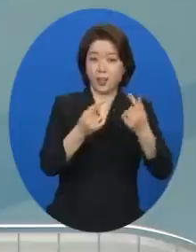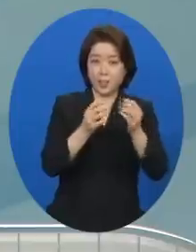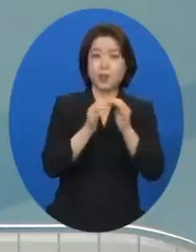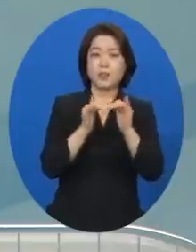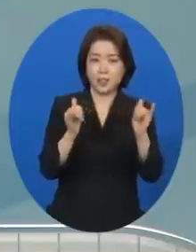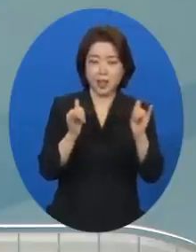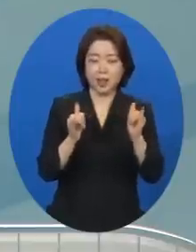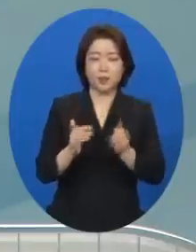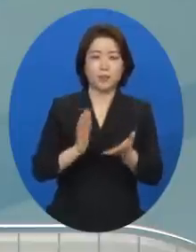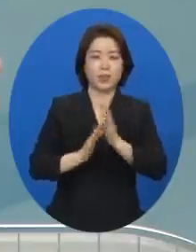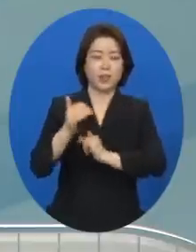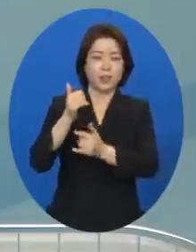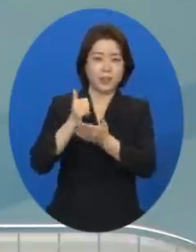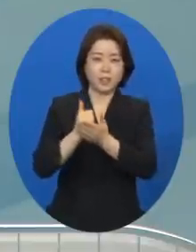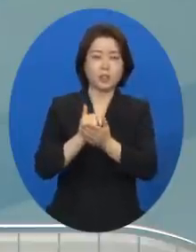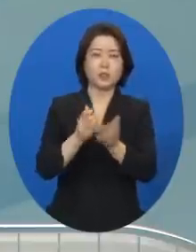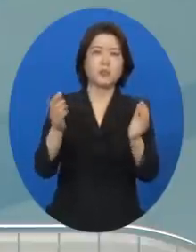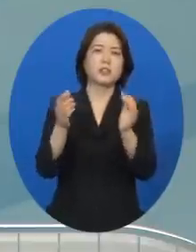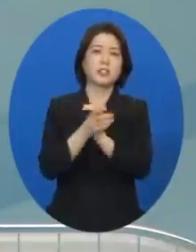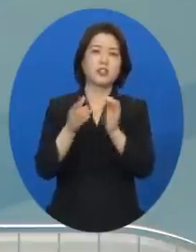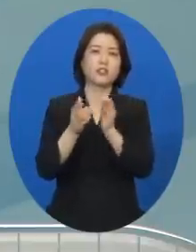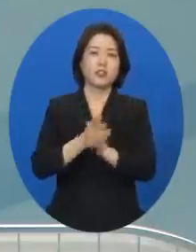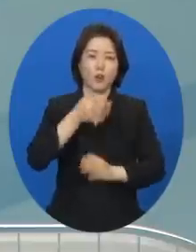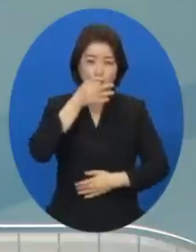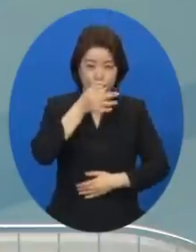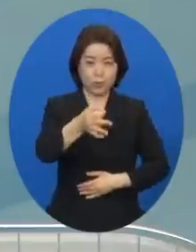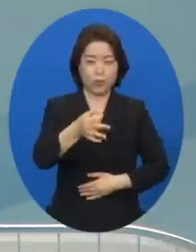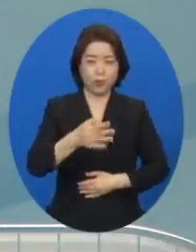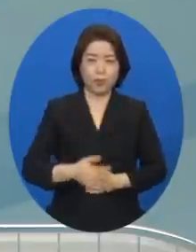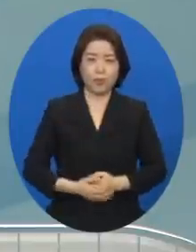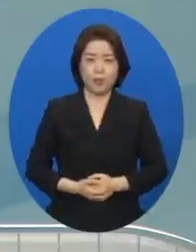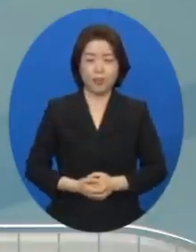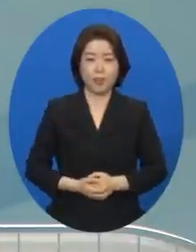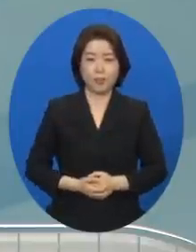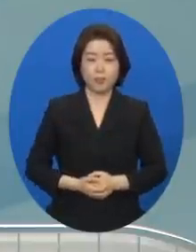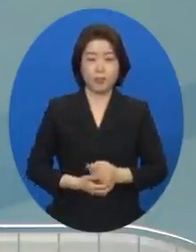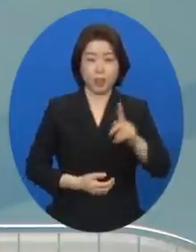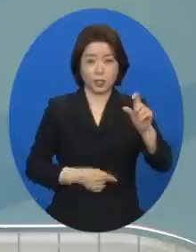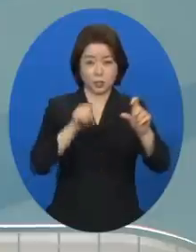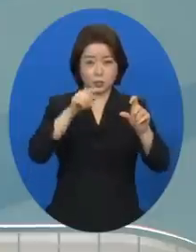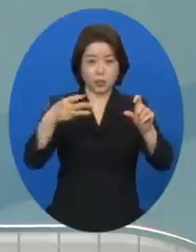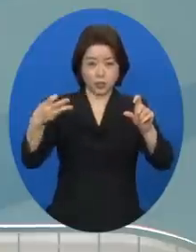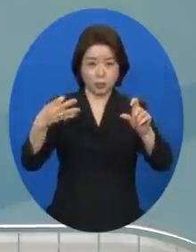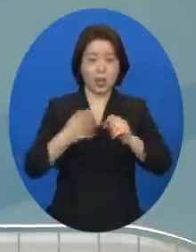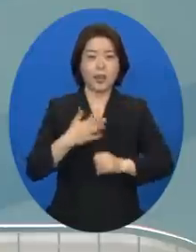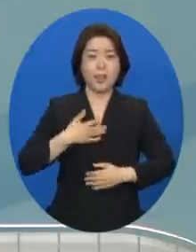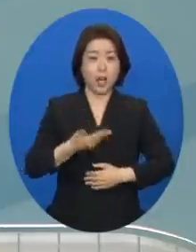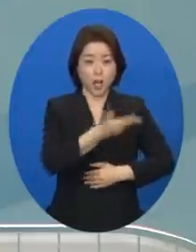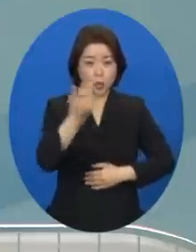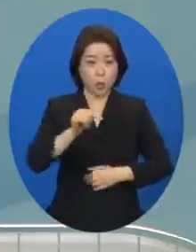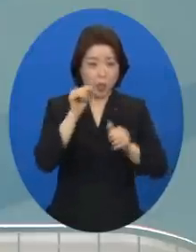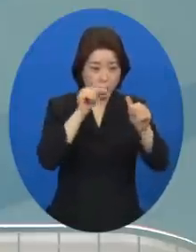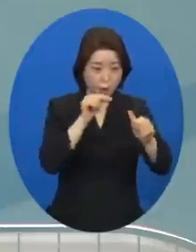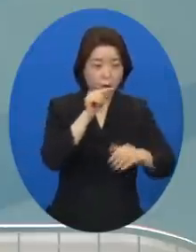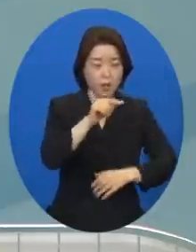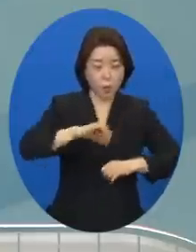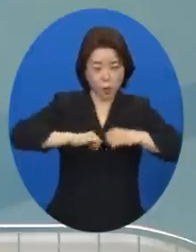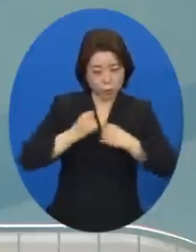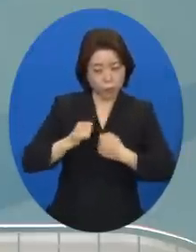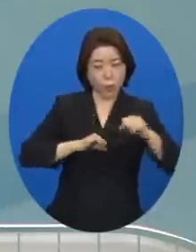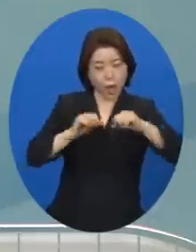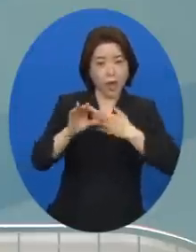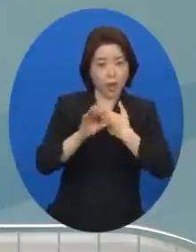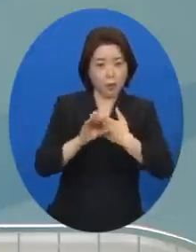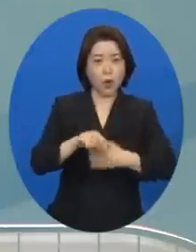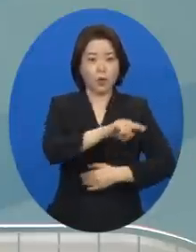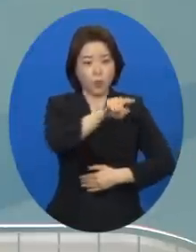예수님은 친구 라고 하셨어요 14절에 내가 너희에게 명한 것을 너희가 행하면 너희는